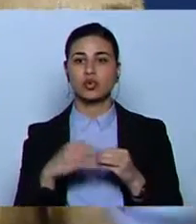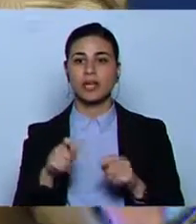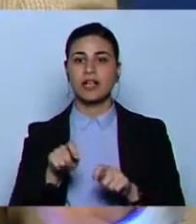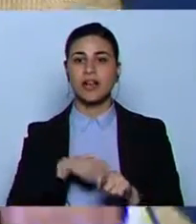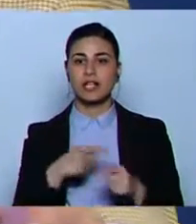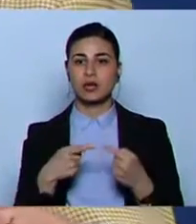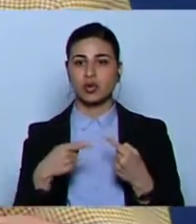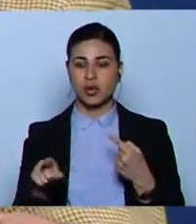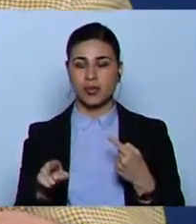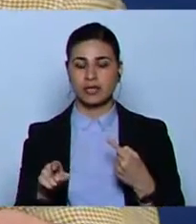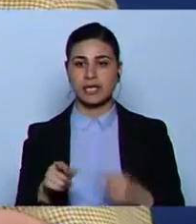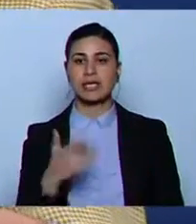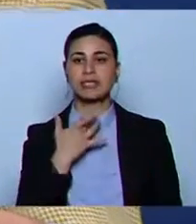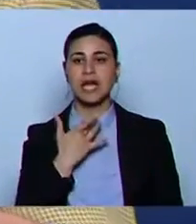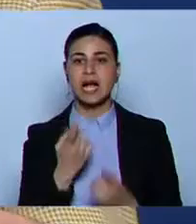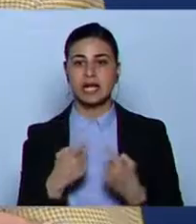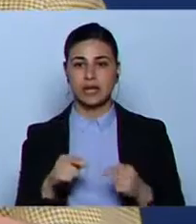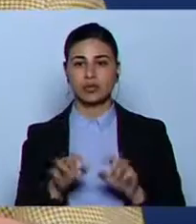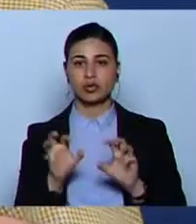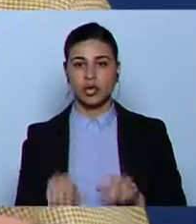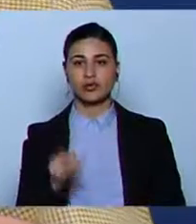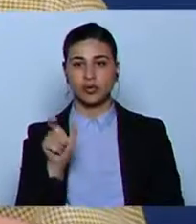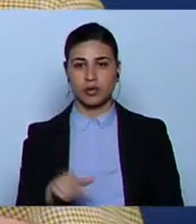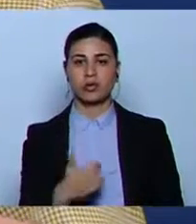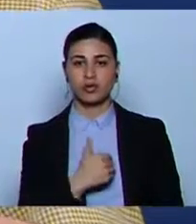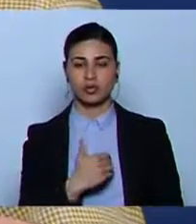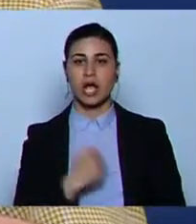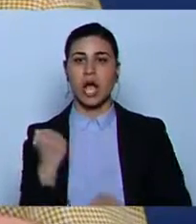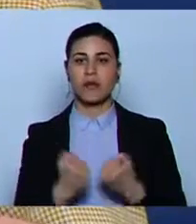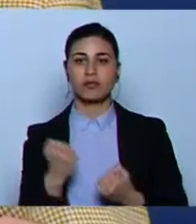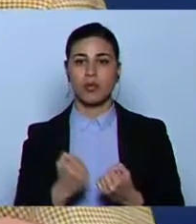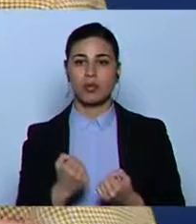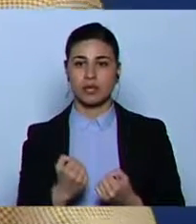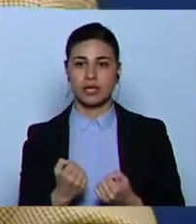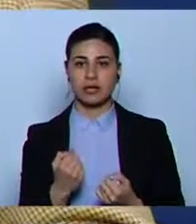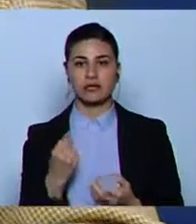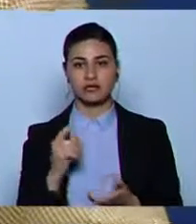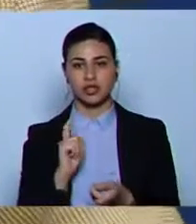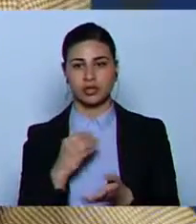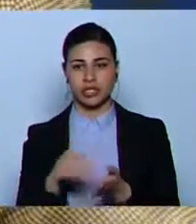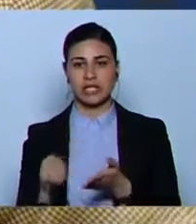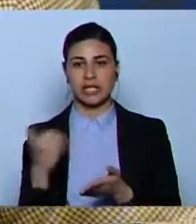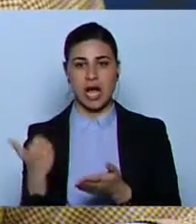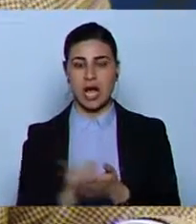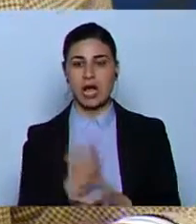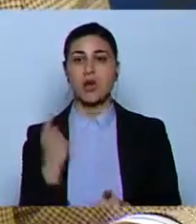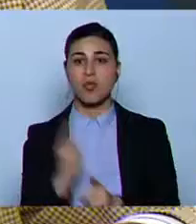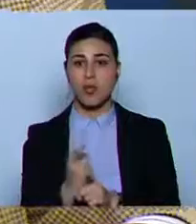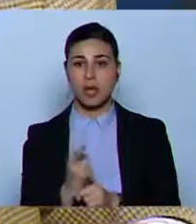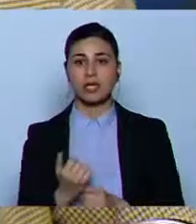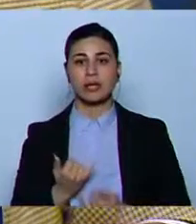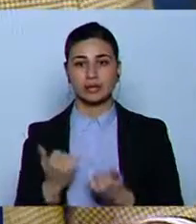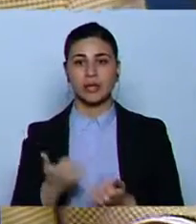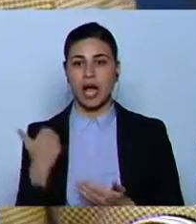თელავი. საკრებულოს თავმჯდომარე მისას თავს უფლება ავტომობილი შეიცვალა, როგორც კი მოვიდა ხელისუფლებაში. მოადგილეს უყიდა, რომელსაც არ